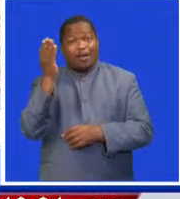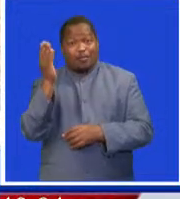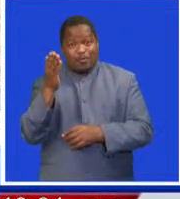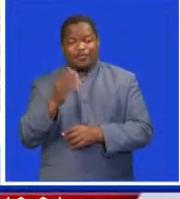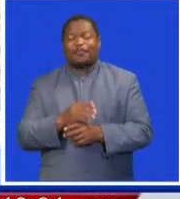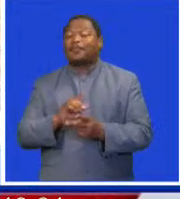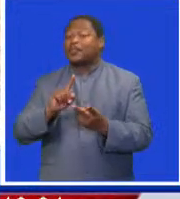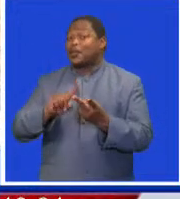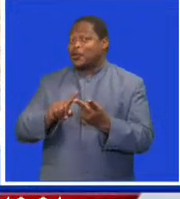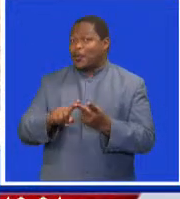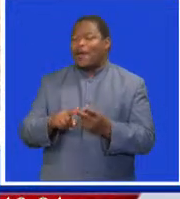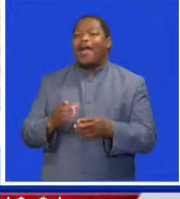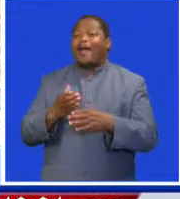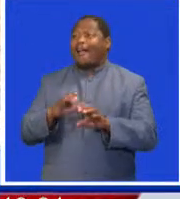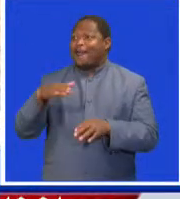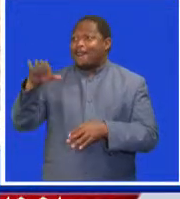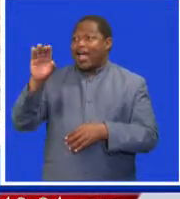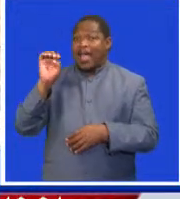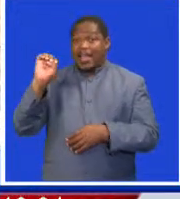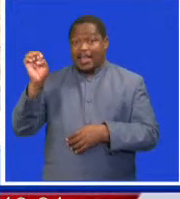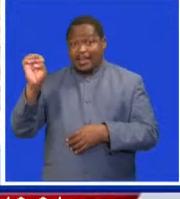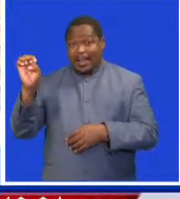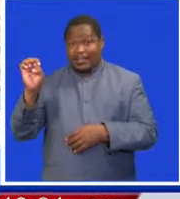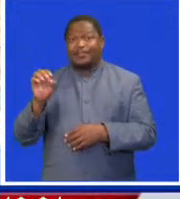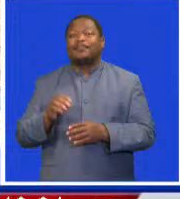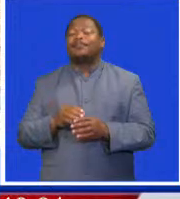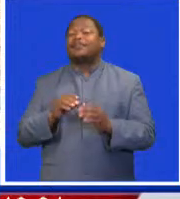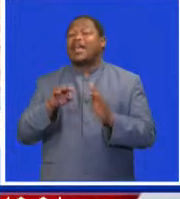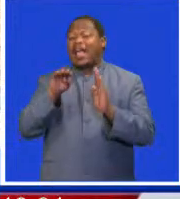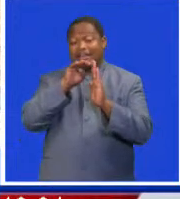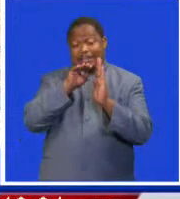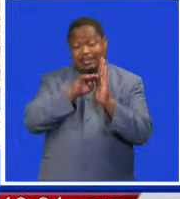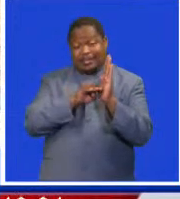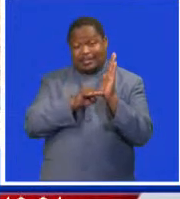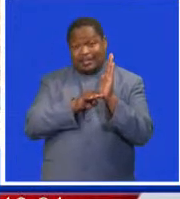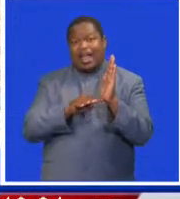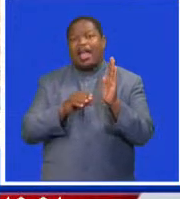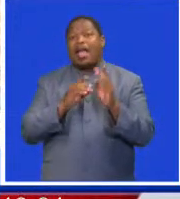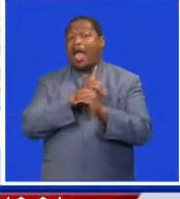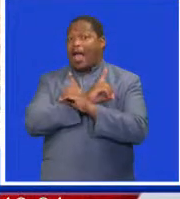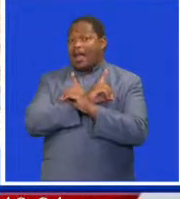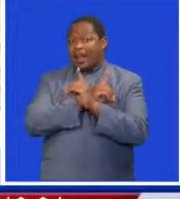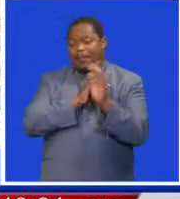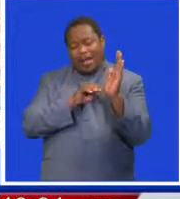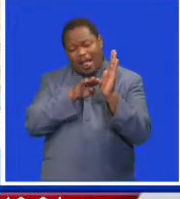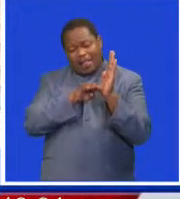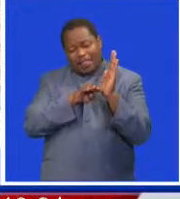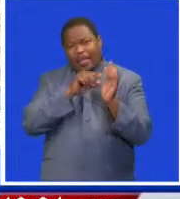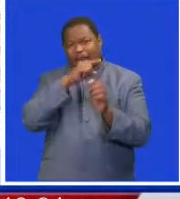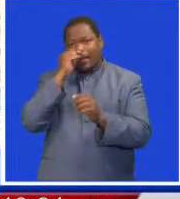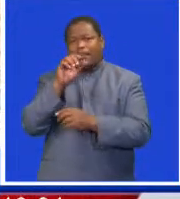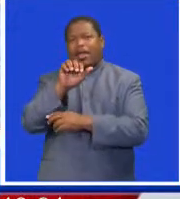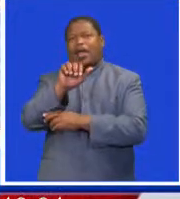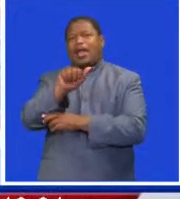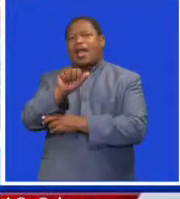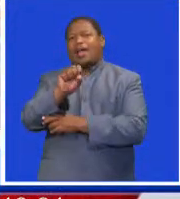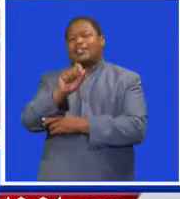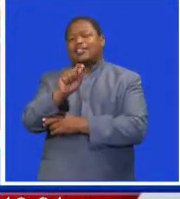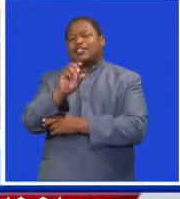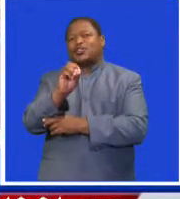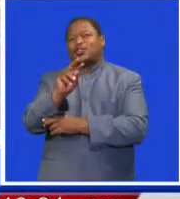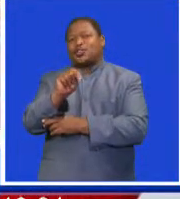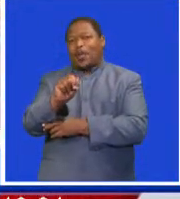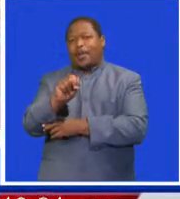inkemba kusele nje umdlalo omunye kuphela sidawuva nakhona ukuthi bayivika kanjani inkemba siyabonga kakhulu Linda Malanga namahle